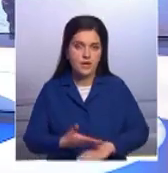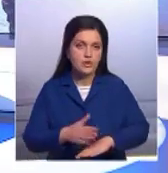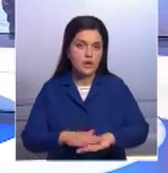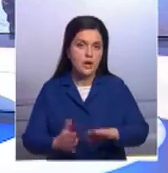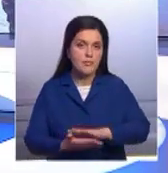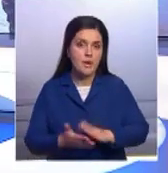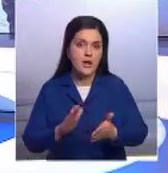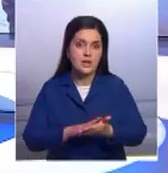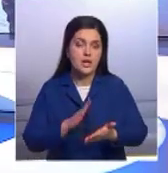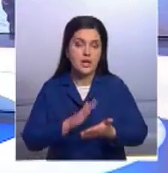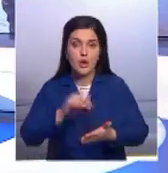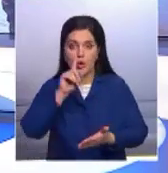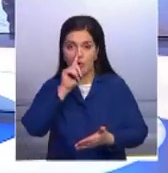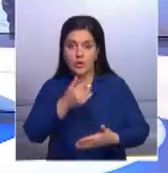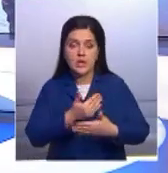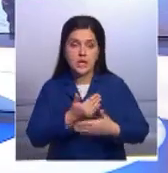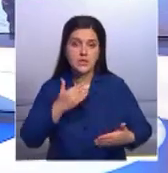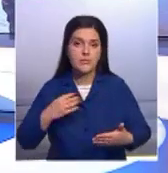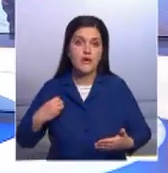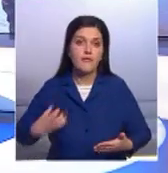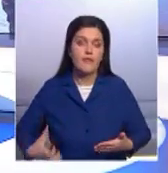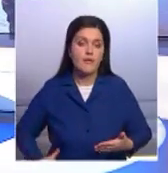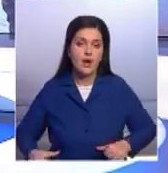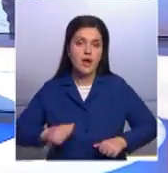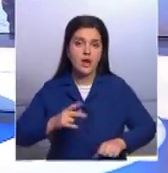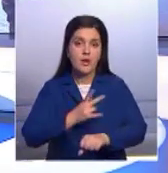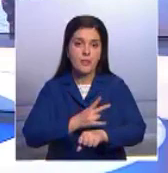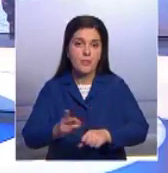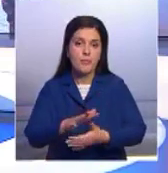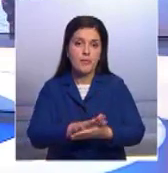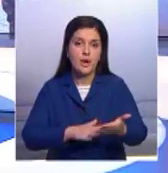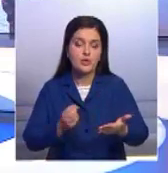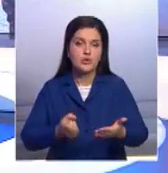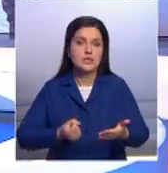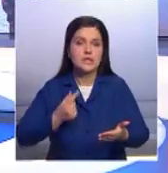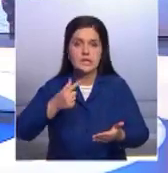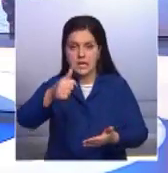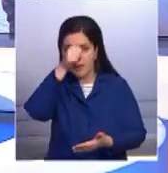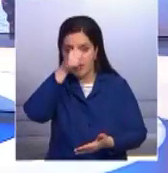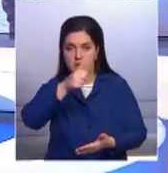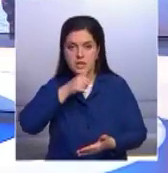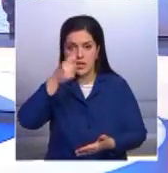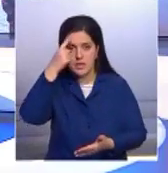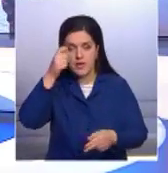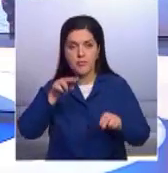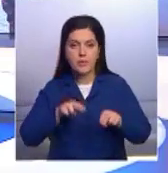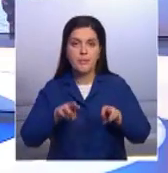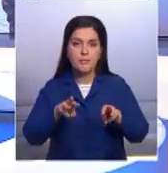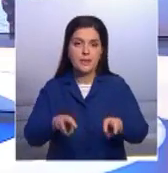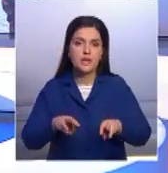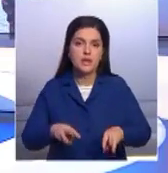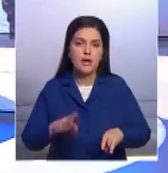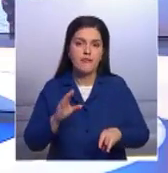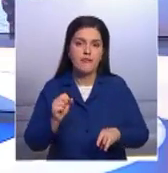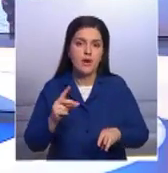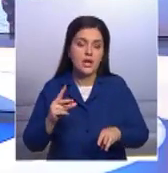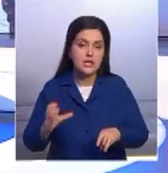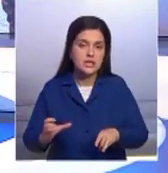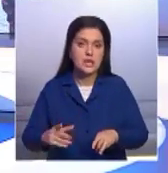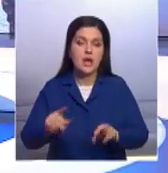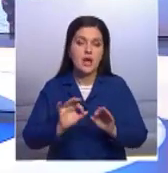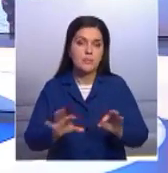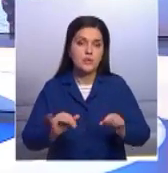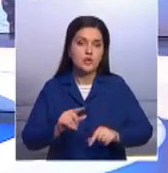Чрезвычайное положение, введенное год назад во Франции после терактов, продлят еще на несколько месяцев. Об этом заявил премьер-министр Мануэль Вальс.